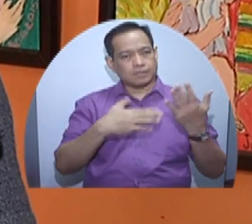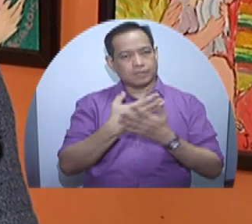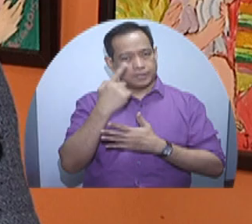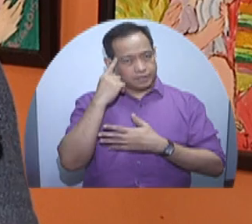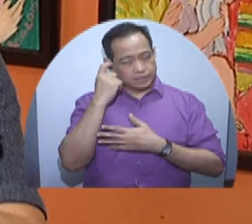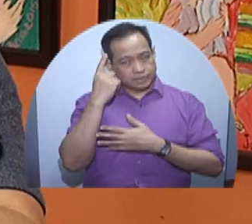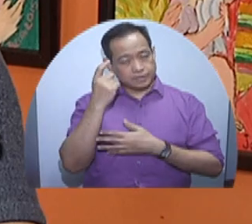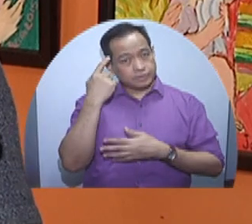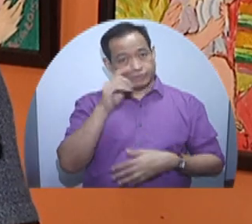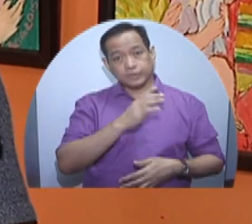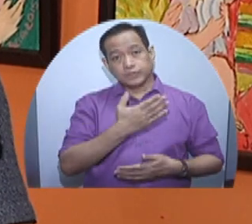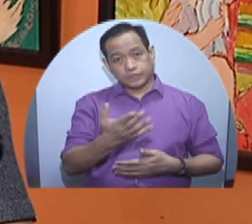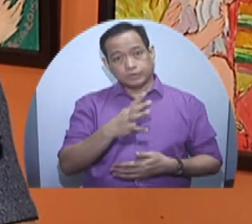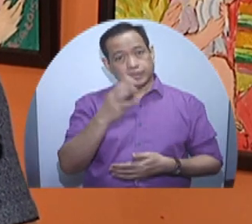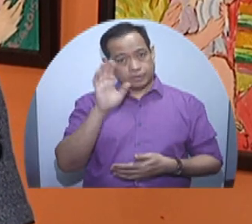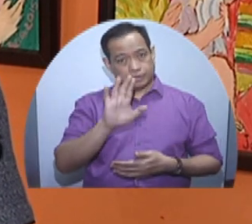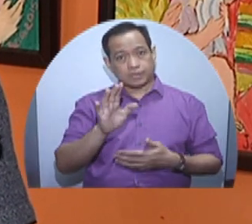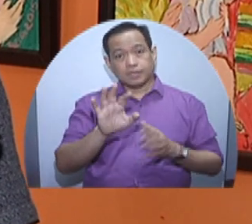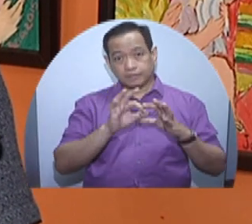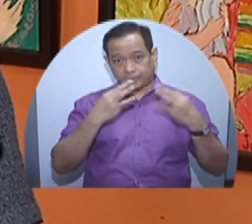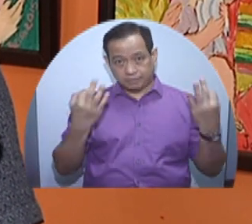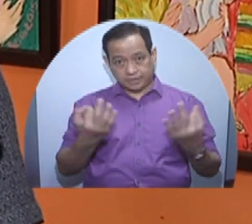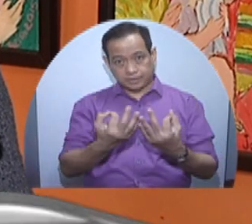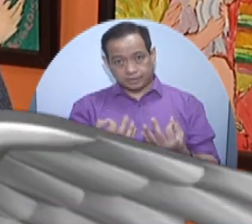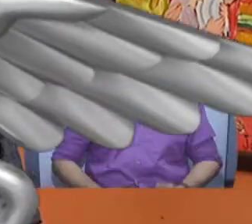mga pangarap para sa iyo at sa iyong pamilya.